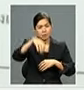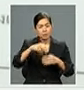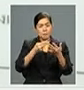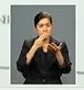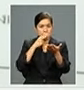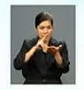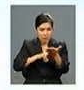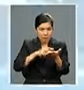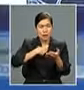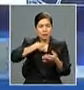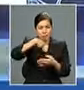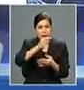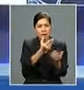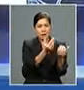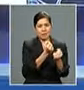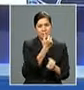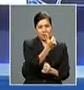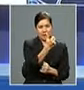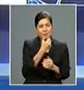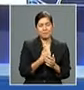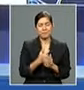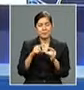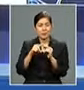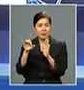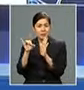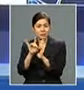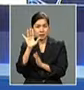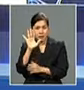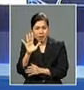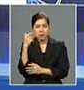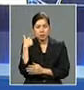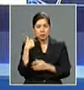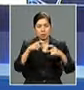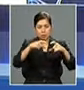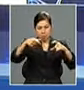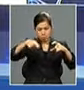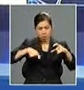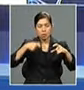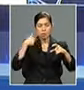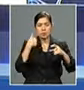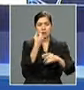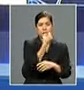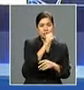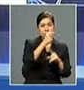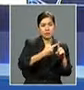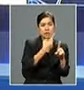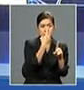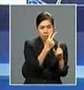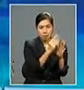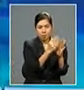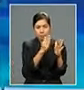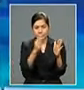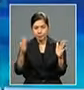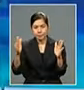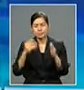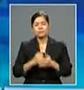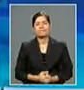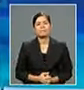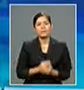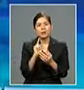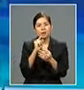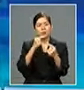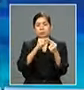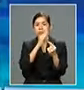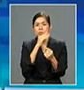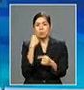ได้เลยนะคะส่วนล็อตที่5ของคูปองดิจิตอลเนี่ยเขาก็จะเริ่มแจกกันภายในวันที่10กุมภาพันธ์นี้นะคะแล้วก็เช่นเคยค่ะรายละเอียดเพิ่มเ